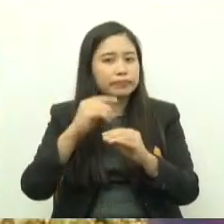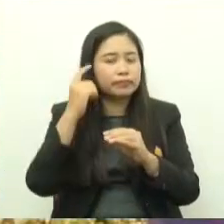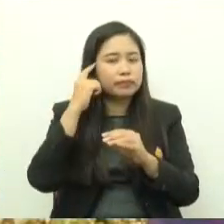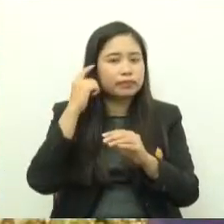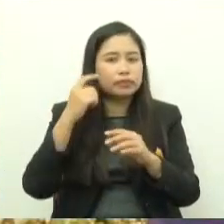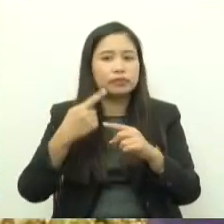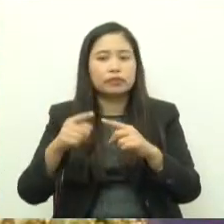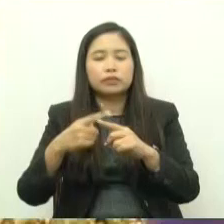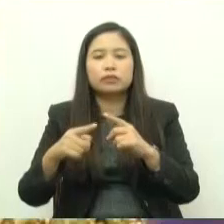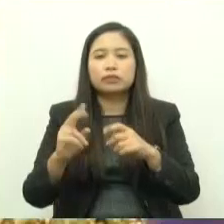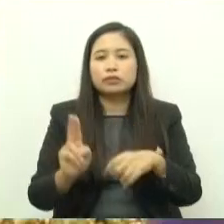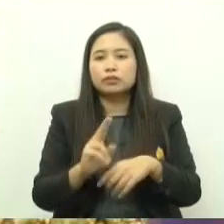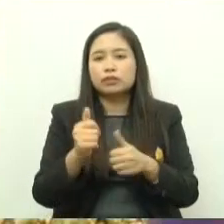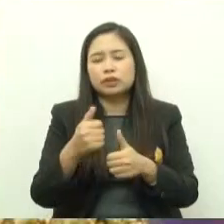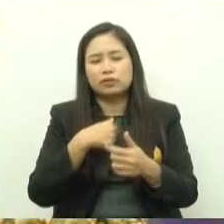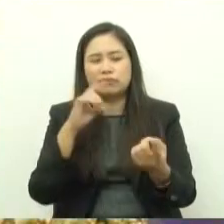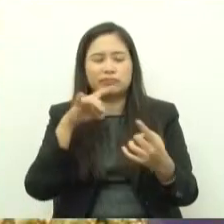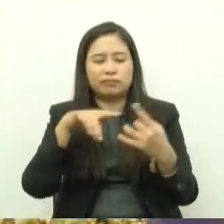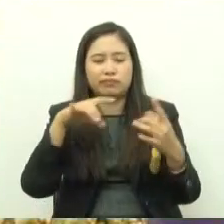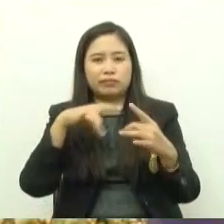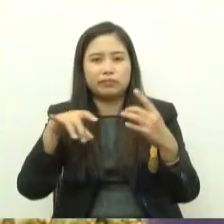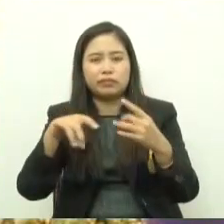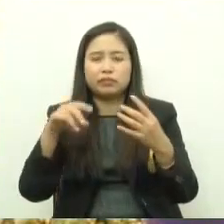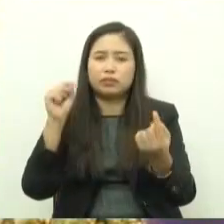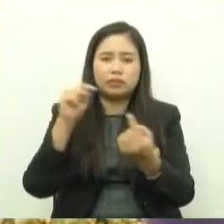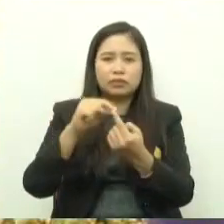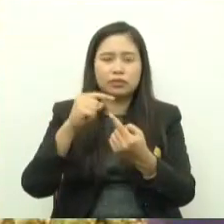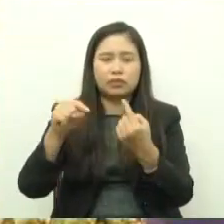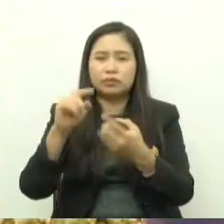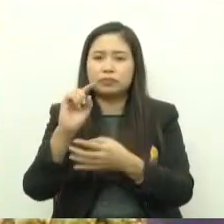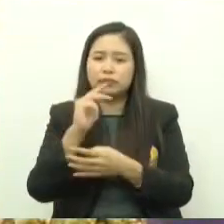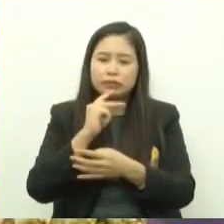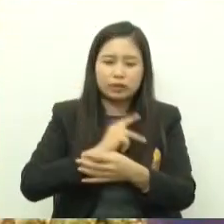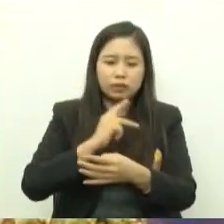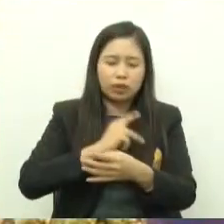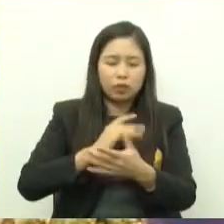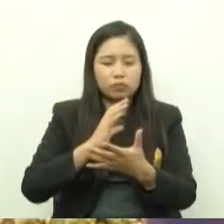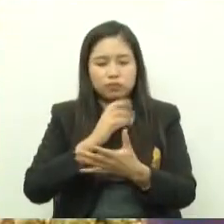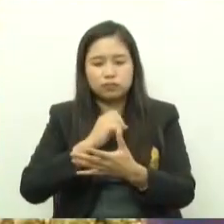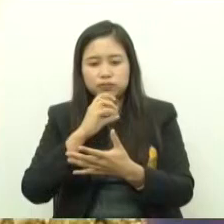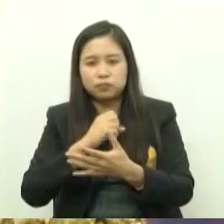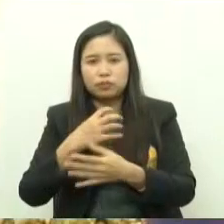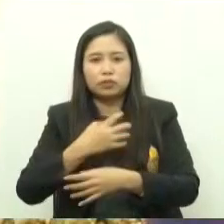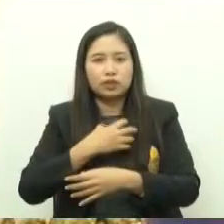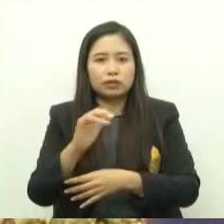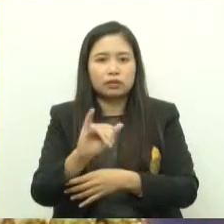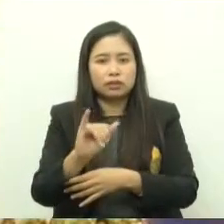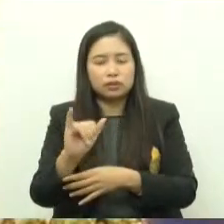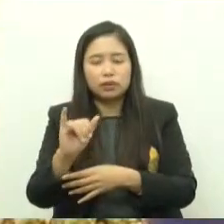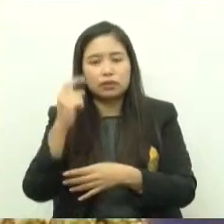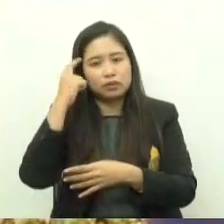ไม่คุ้มค่าหรือมันไม่เหมาะสมไม่สอดคล้องกับอายุสมัยหรือไม่สอดคล้องกับความต้องการของนัก